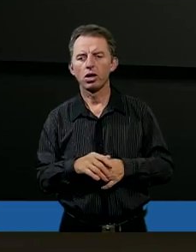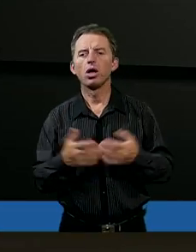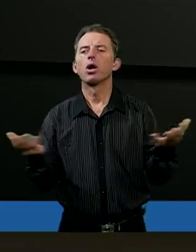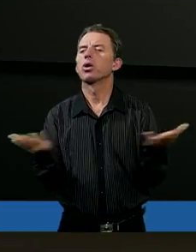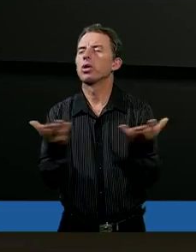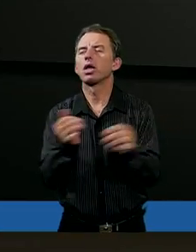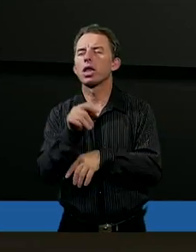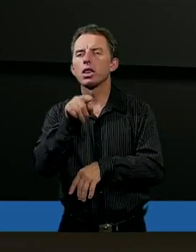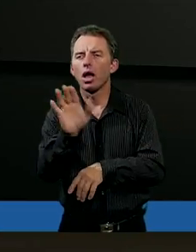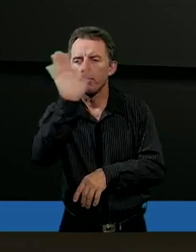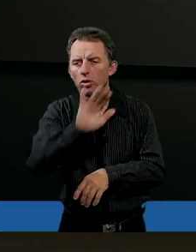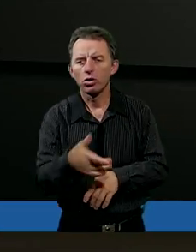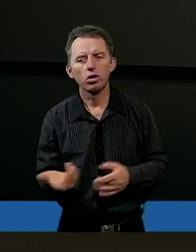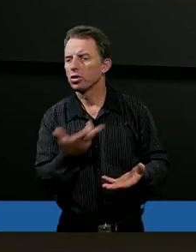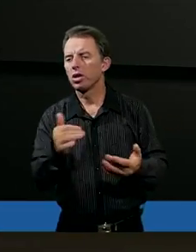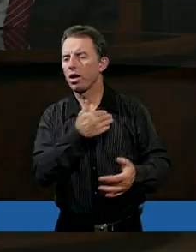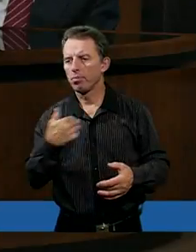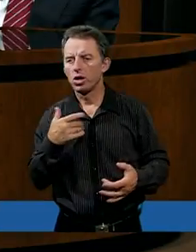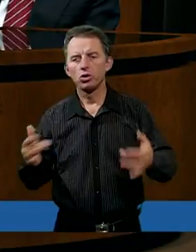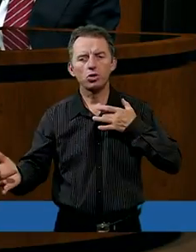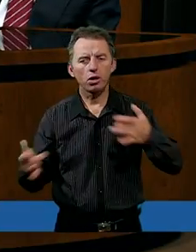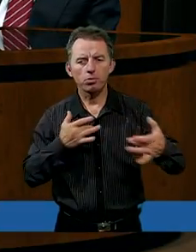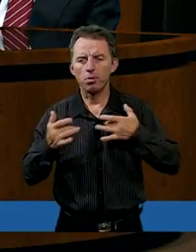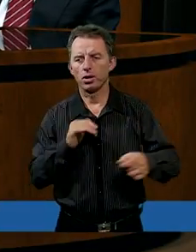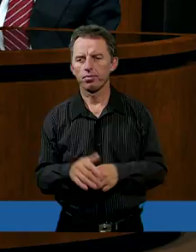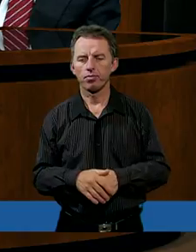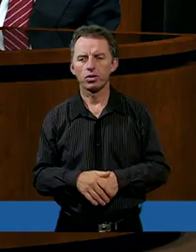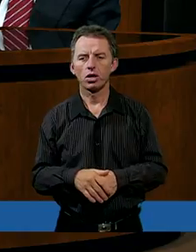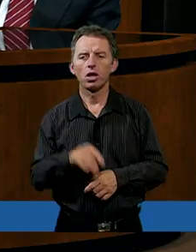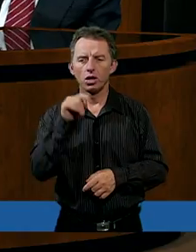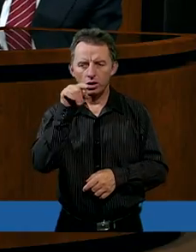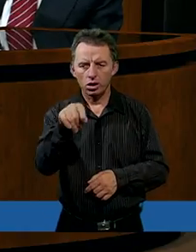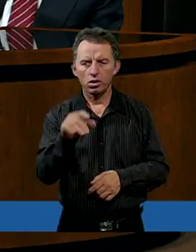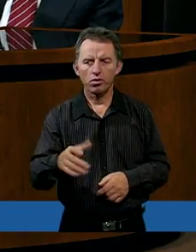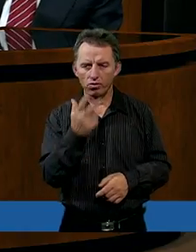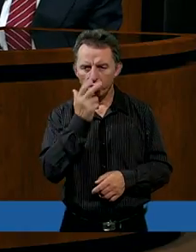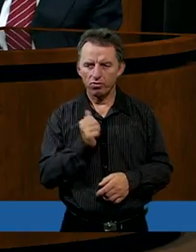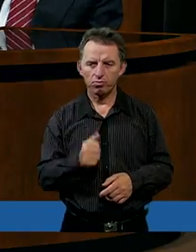Gdzie jest ten Bóg, gdy my cierpimy? No trudne pytanie.